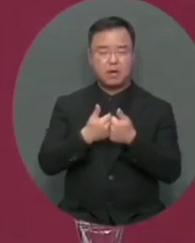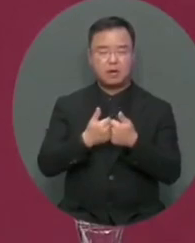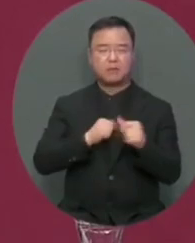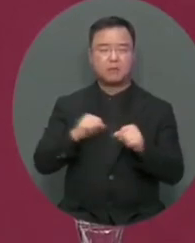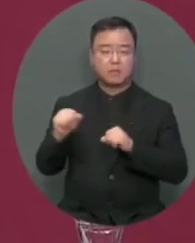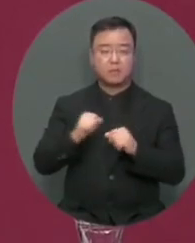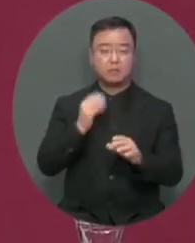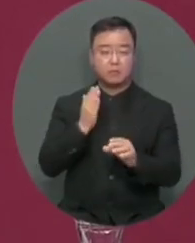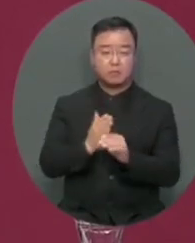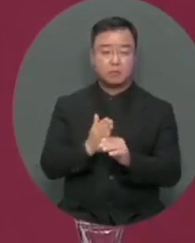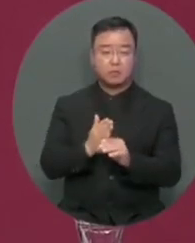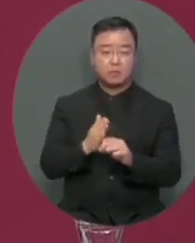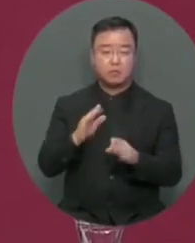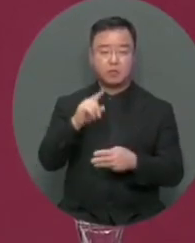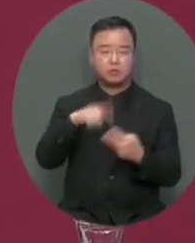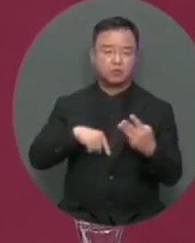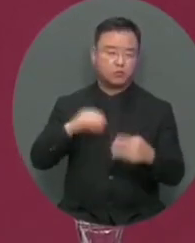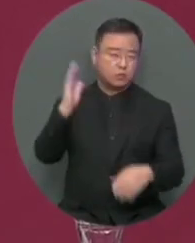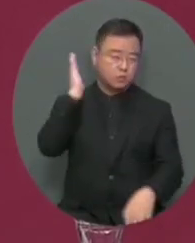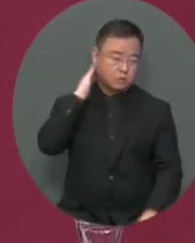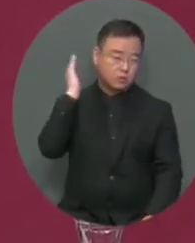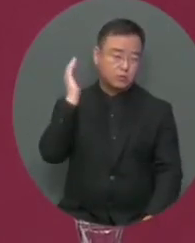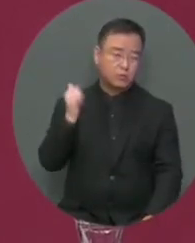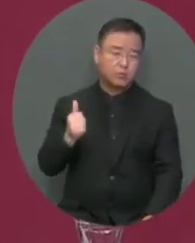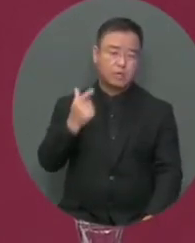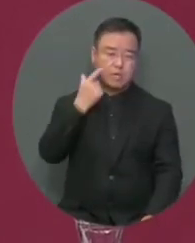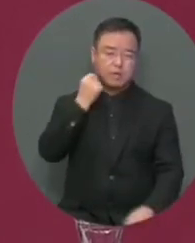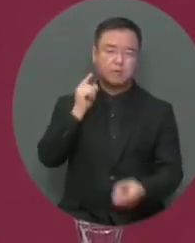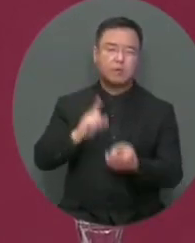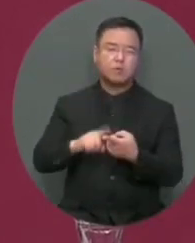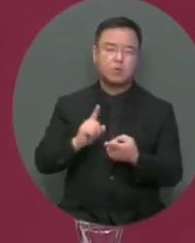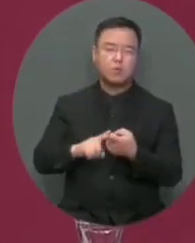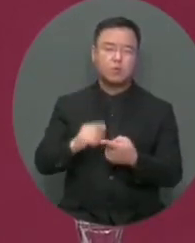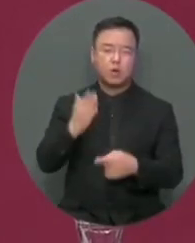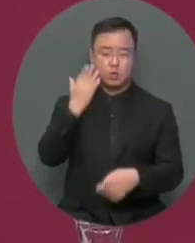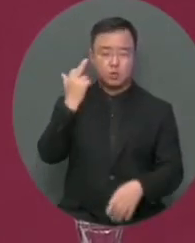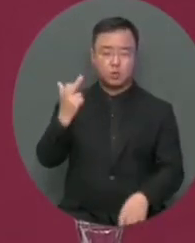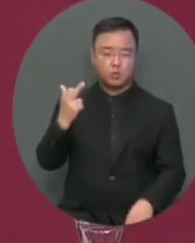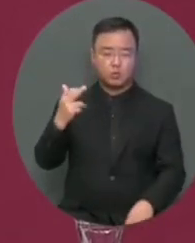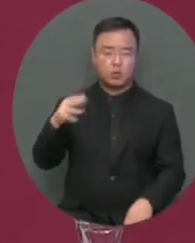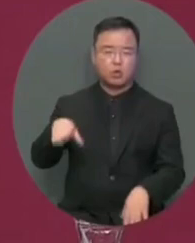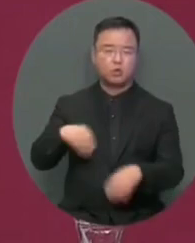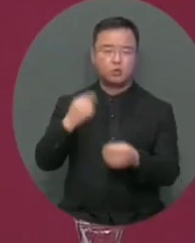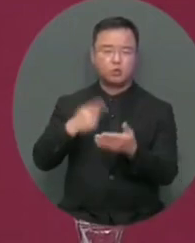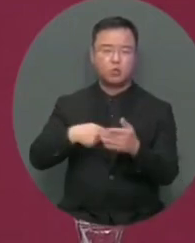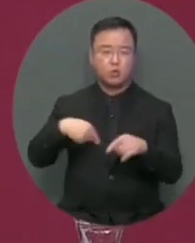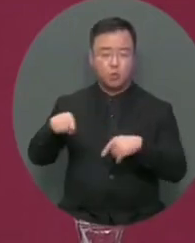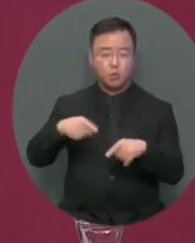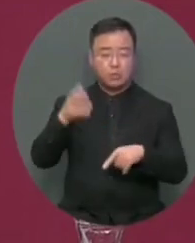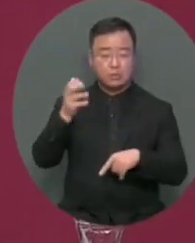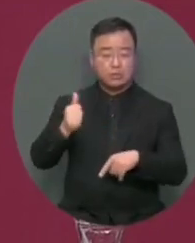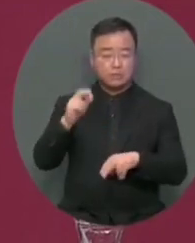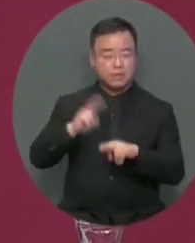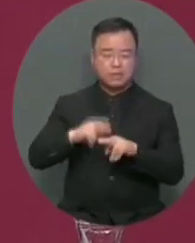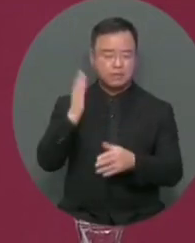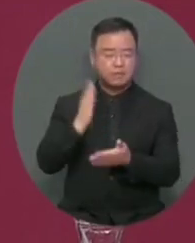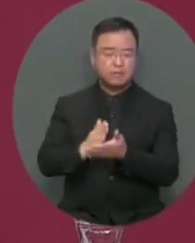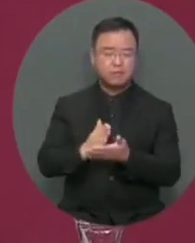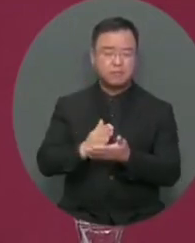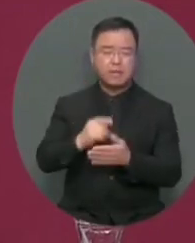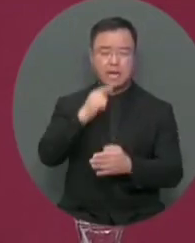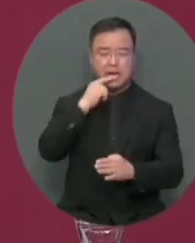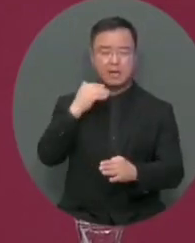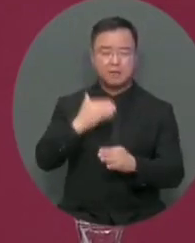있습니다. 윤석열 대통령은 일본의 용산 총독자리를 포기하고 민주공화국, 대한민국의